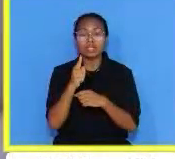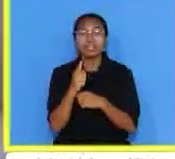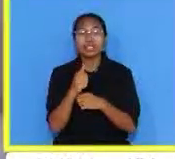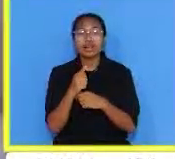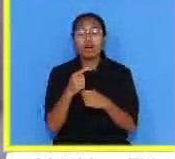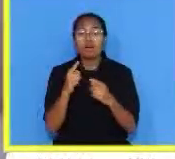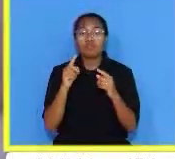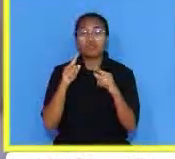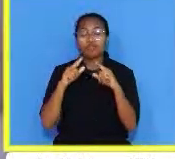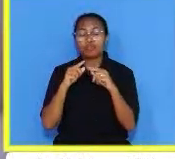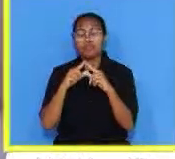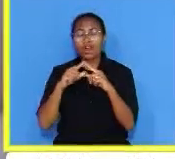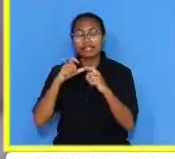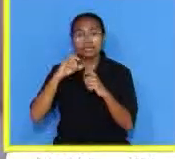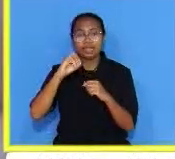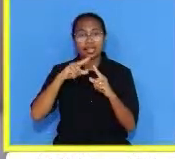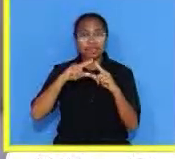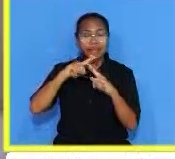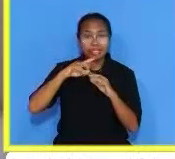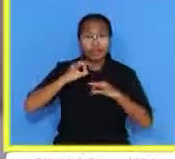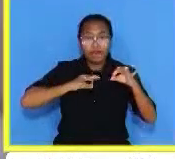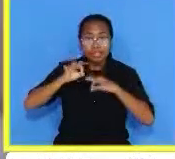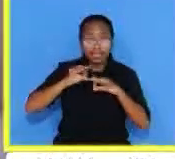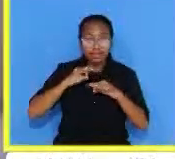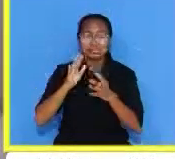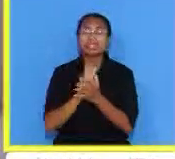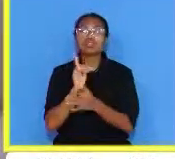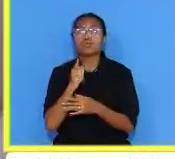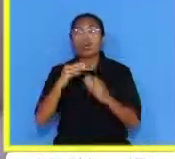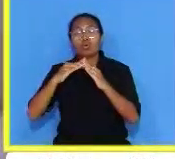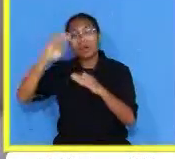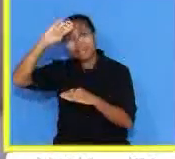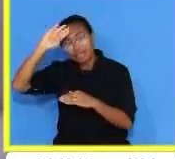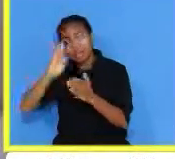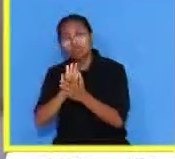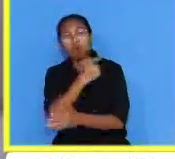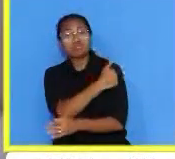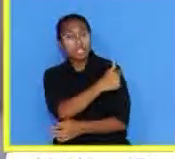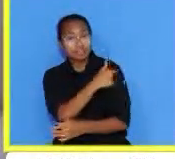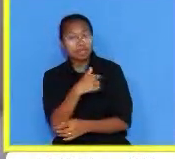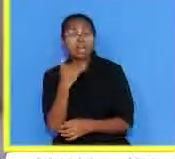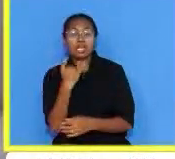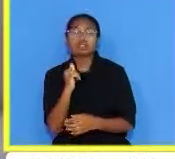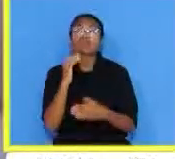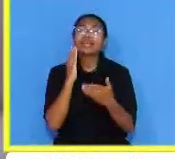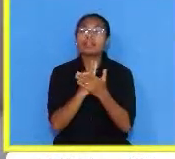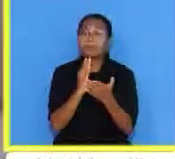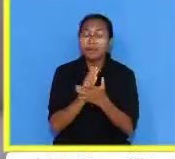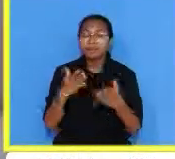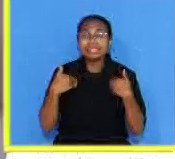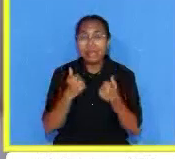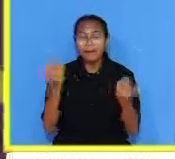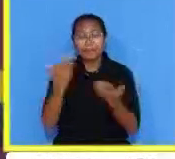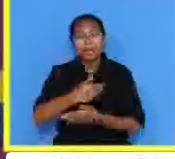fasilitas pelayanan kesehatan pemerintah maupun swasta, rumah sakit, puskesmas atau klinik-klinik yang sudah ditetapkan bisa